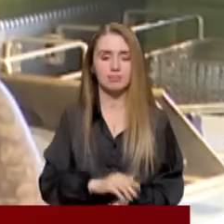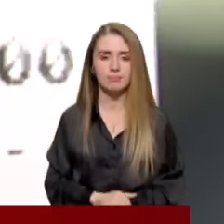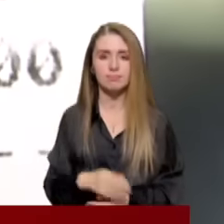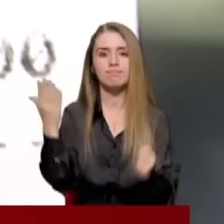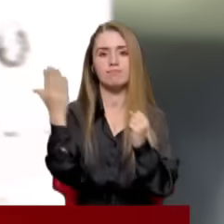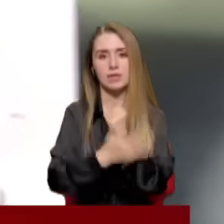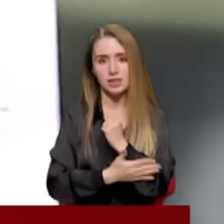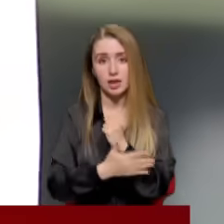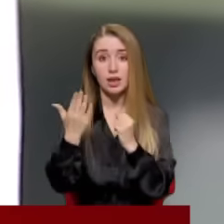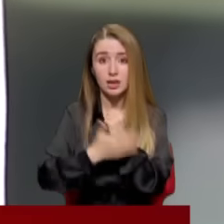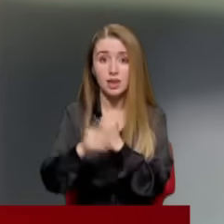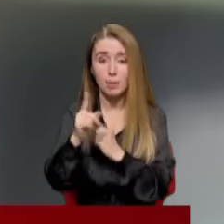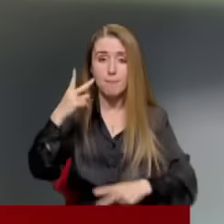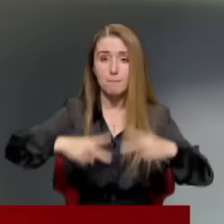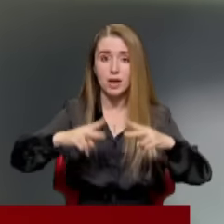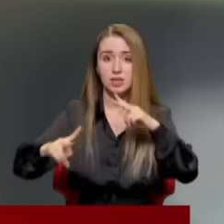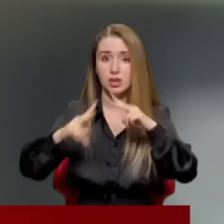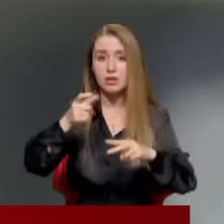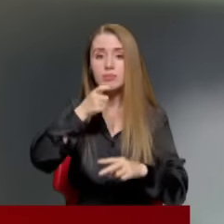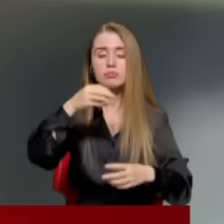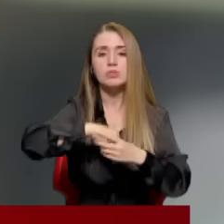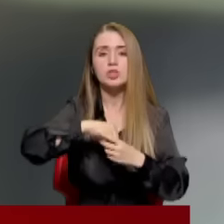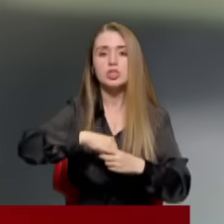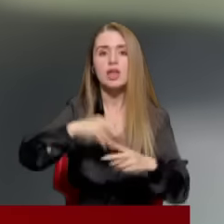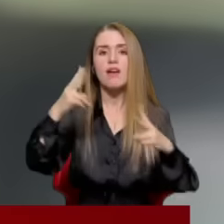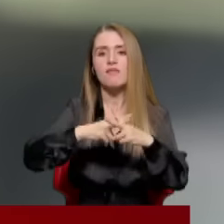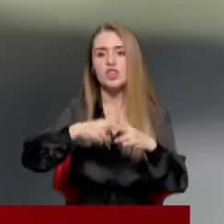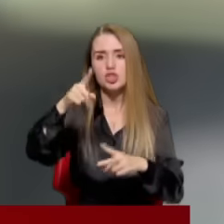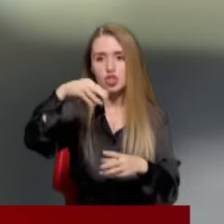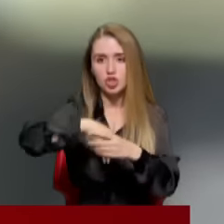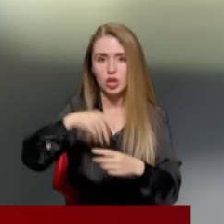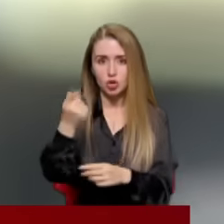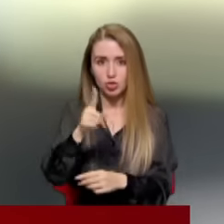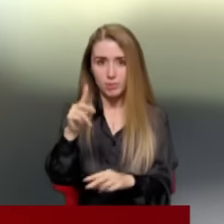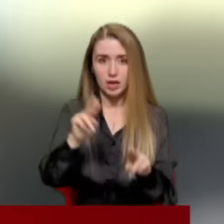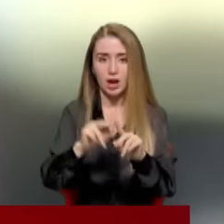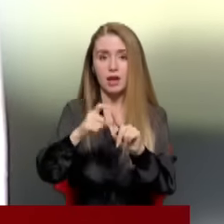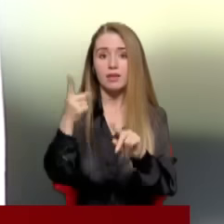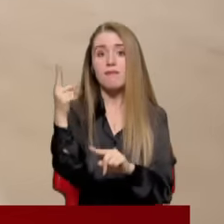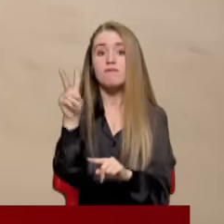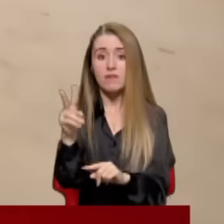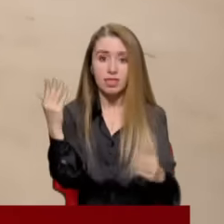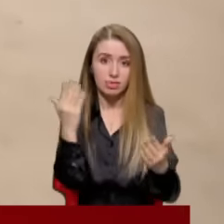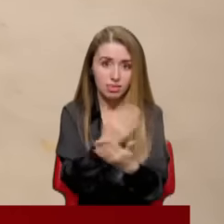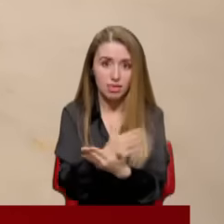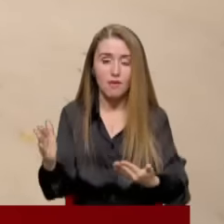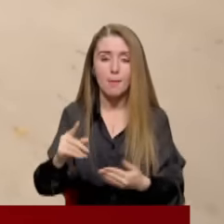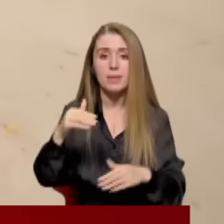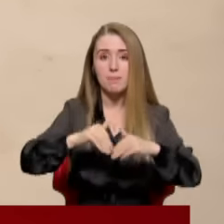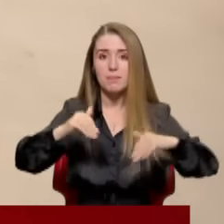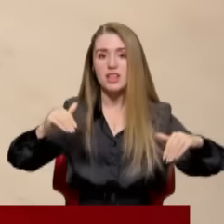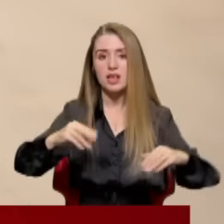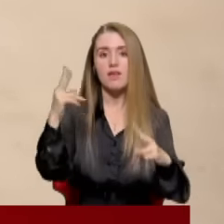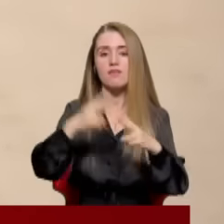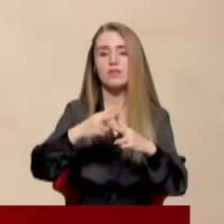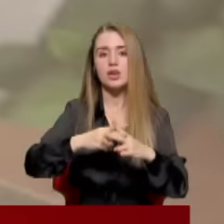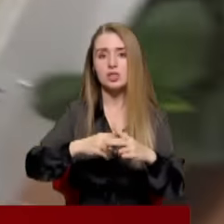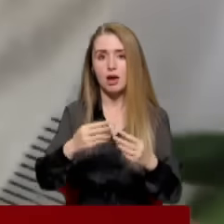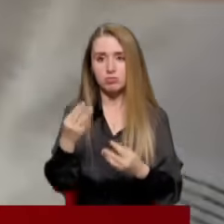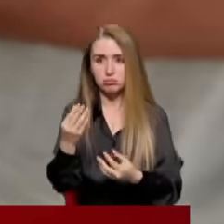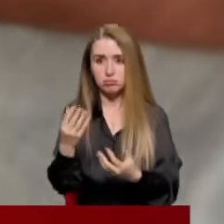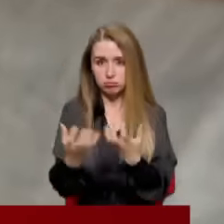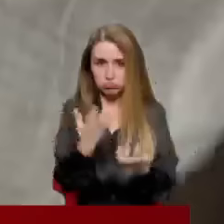Yasak. Yasak ama bazı restoran ve kafelerde kesilen fişlerde %1 KDV hala var. Örneğin bir pidecinin fişi, pişirilip